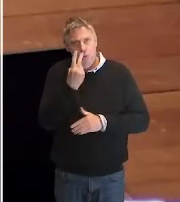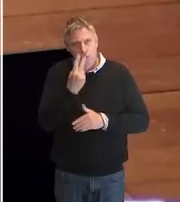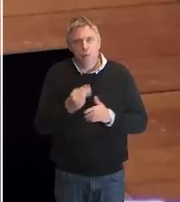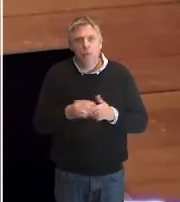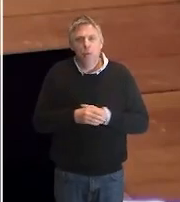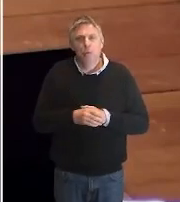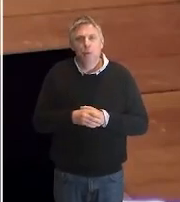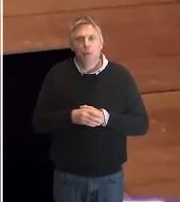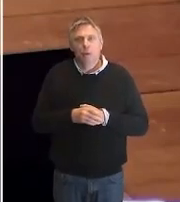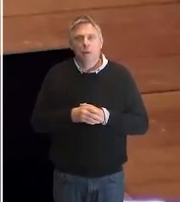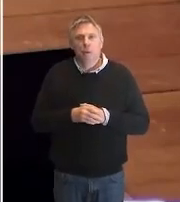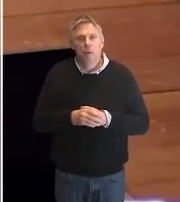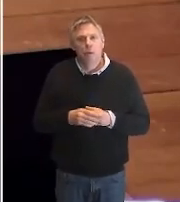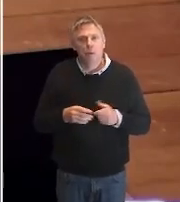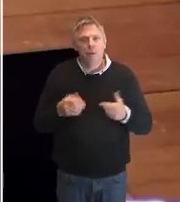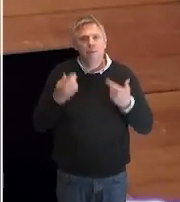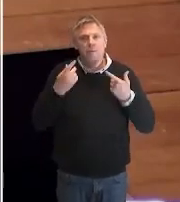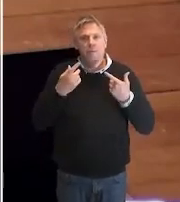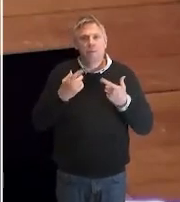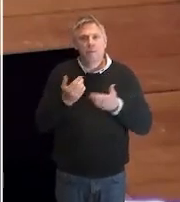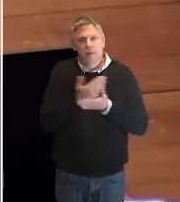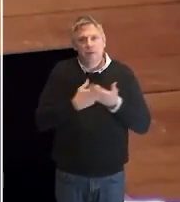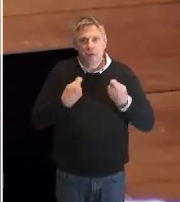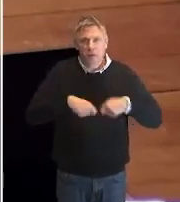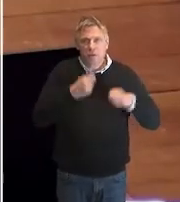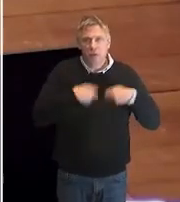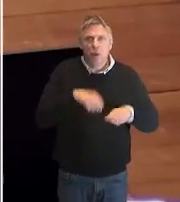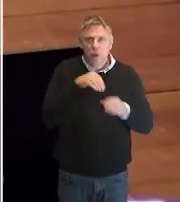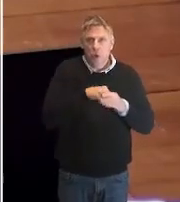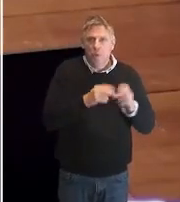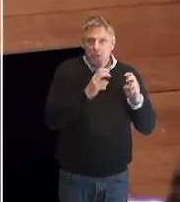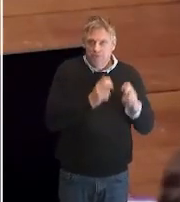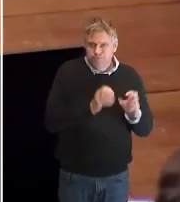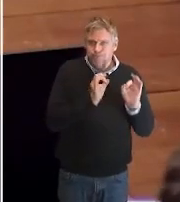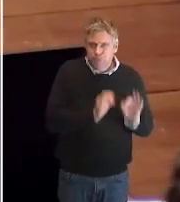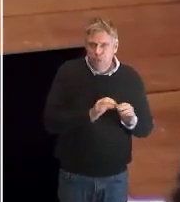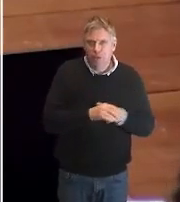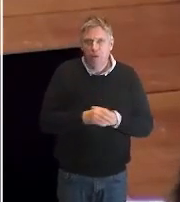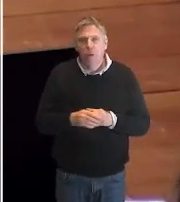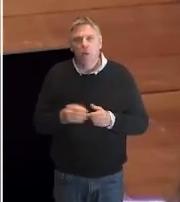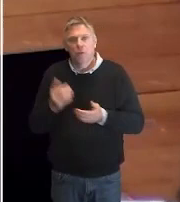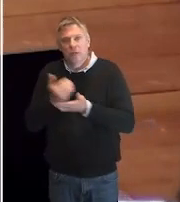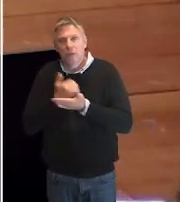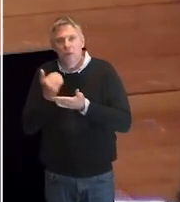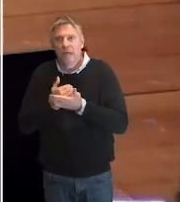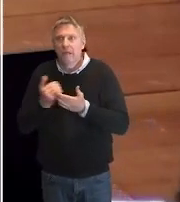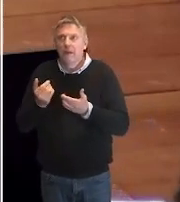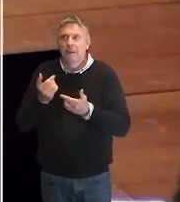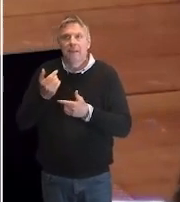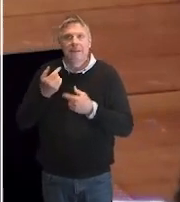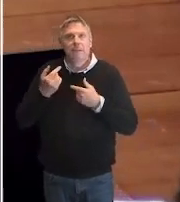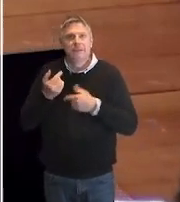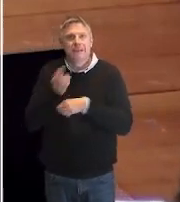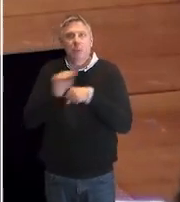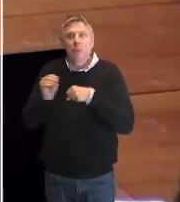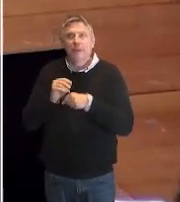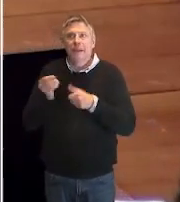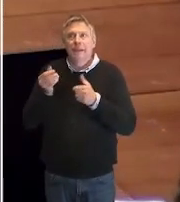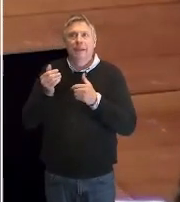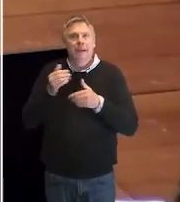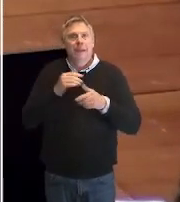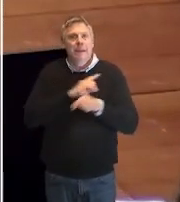des dépenses de frais de personnel, une plus juste évaluation des recettes que représente le filet de sécurité, permettrait de